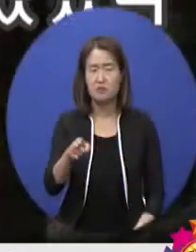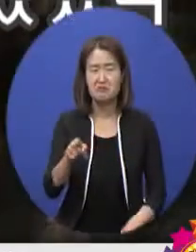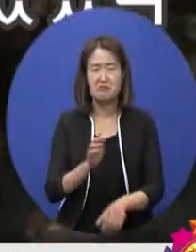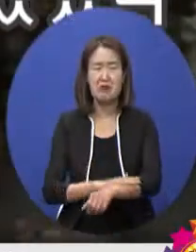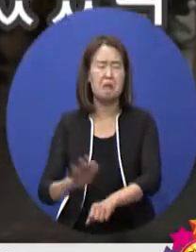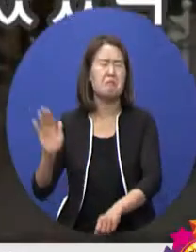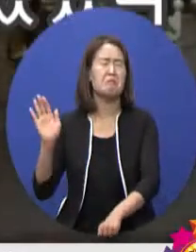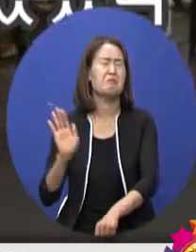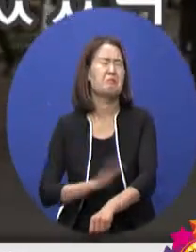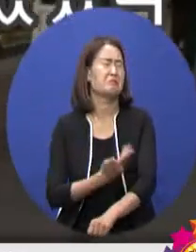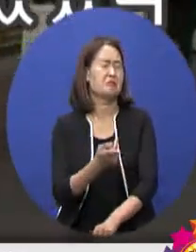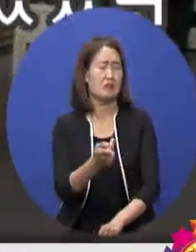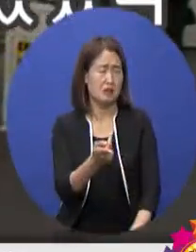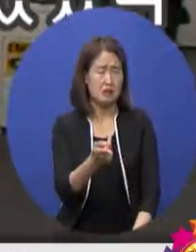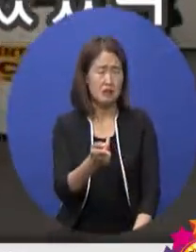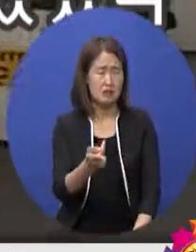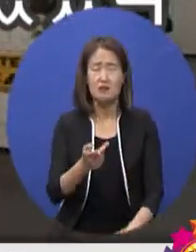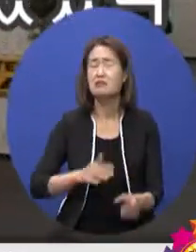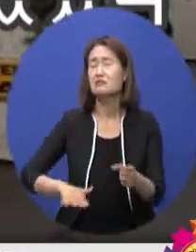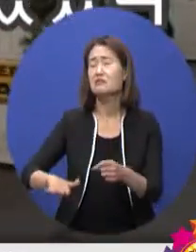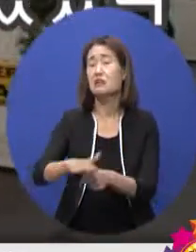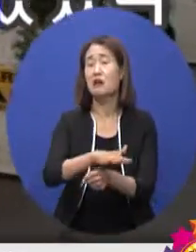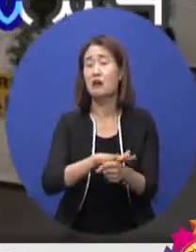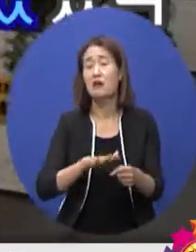저도 못하면서